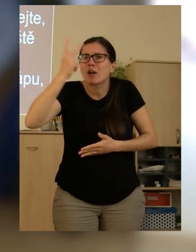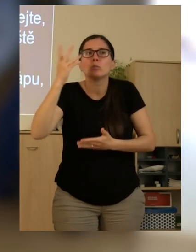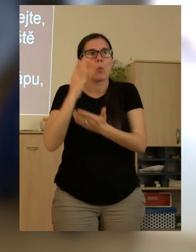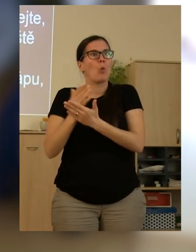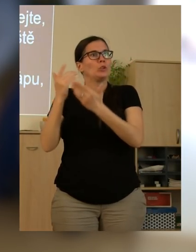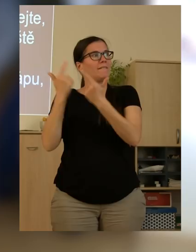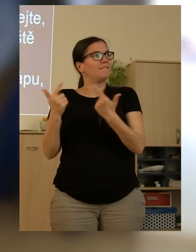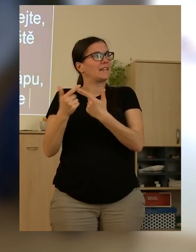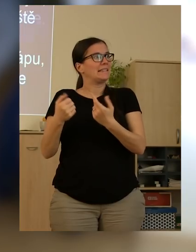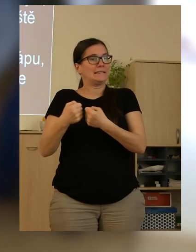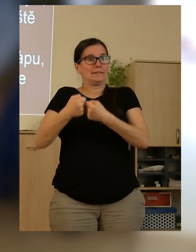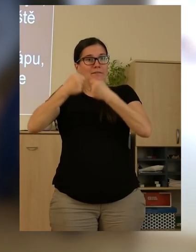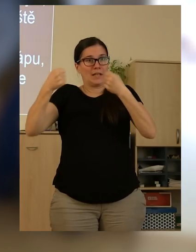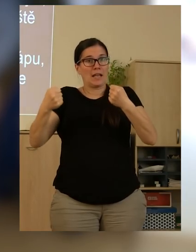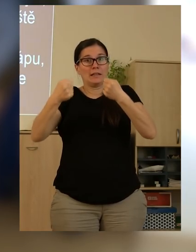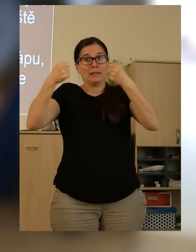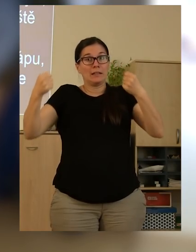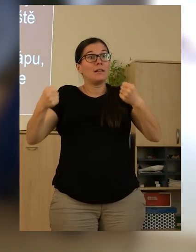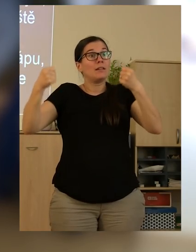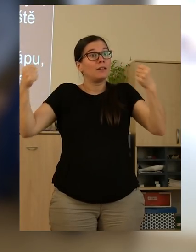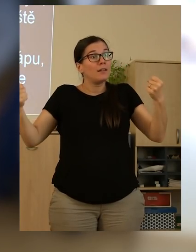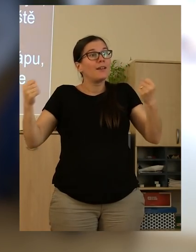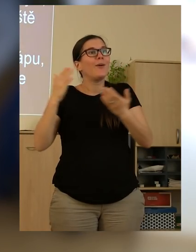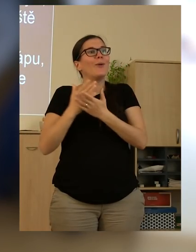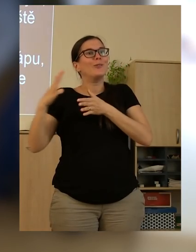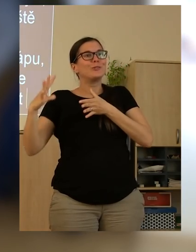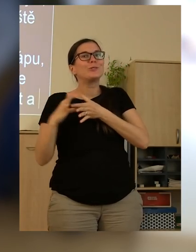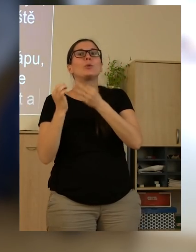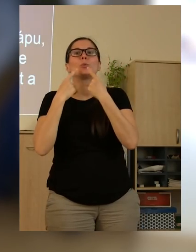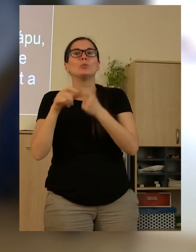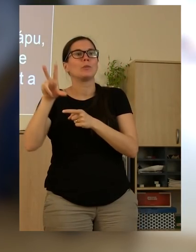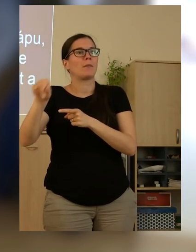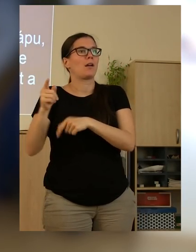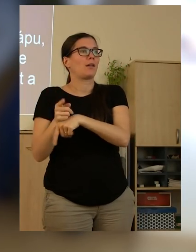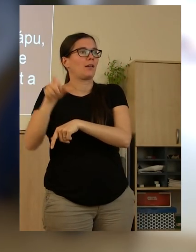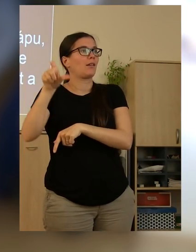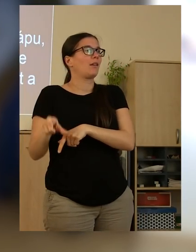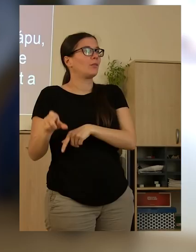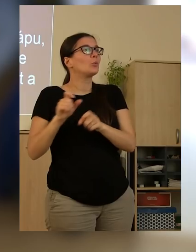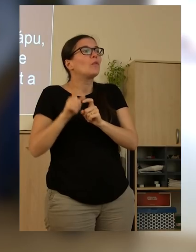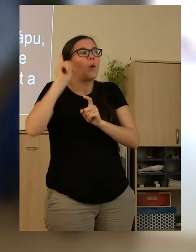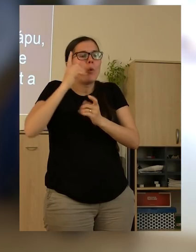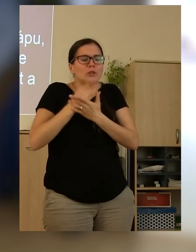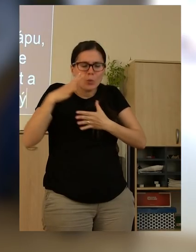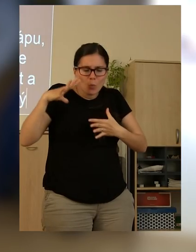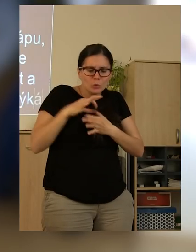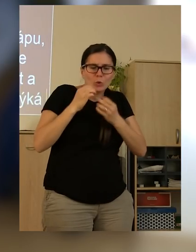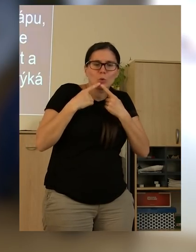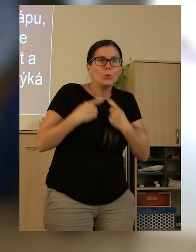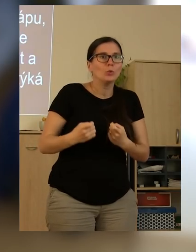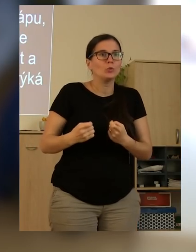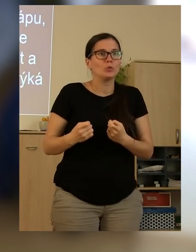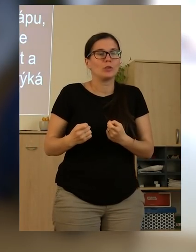A už tím, jak to vysvětluje, tak se dotýká svojí duše, že jo? Protože vlastně musí v tu chvíli, jo? Jak říkám, buď